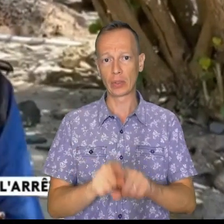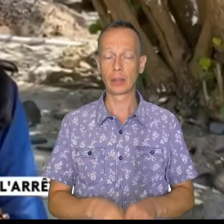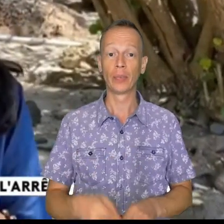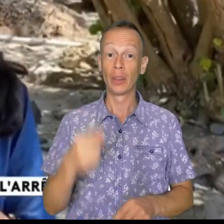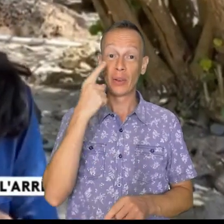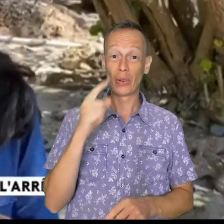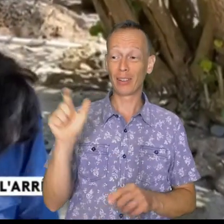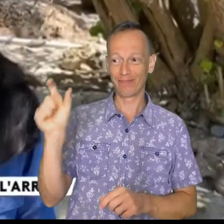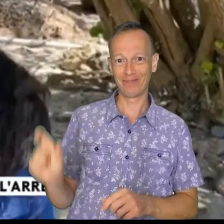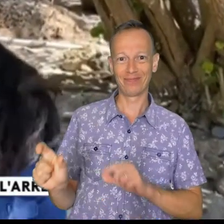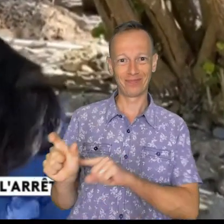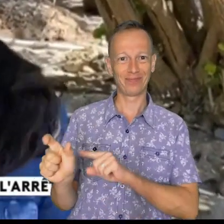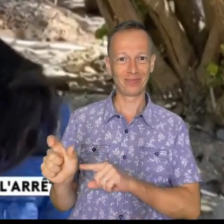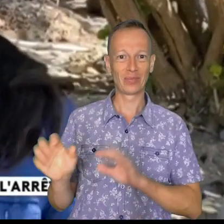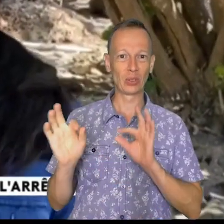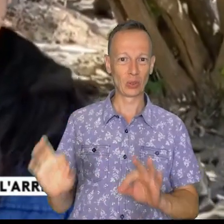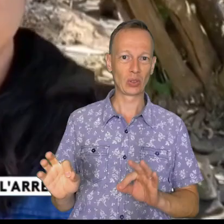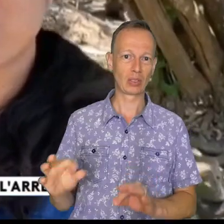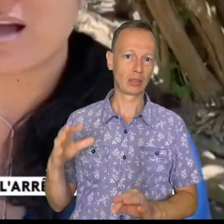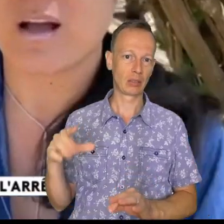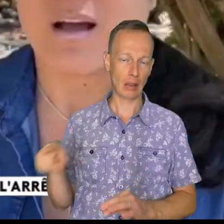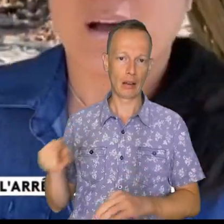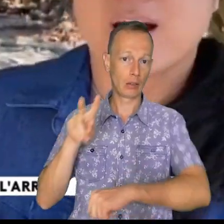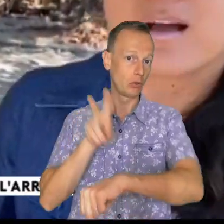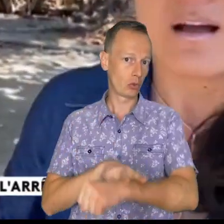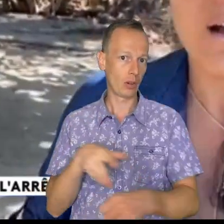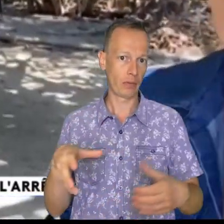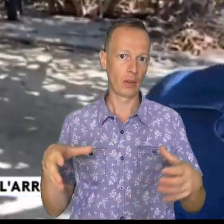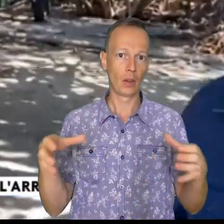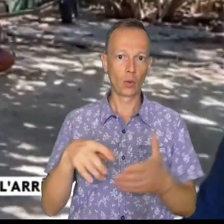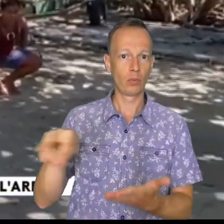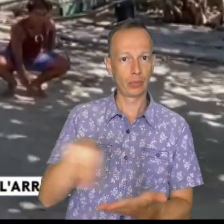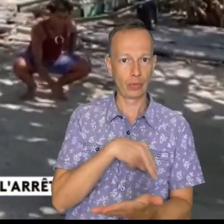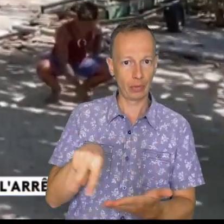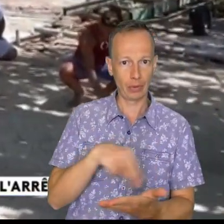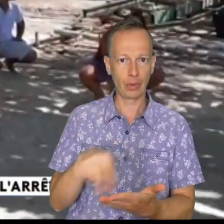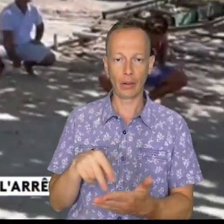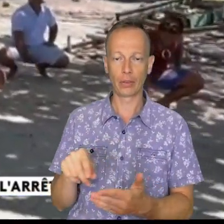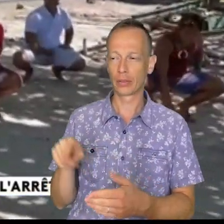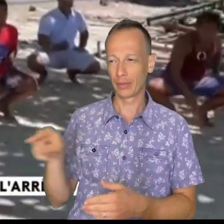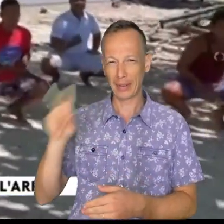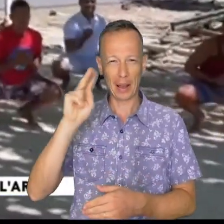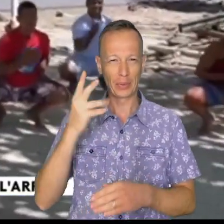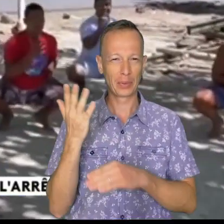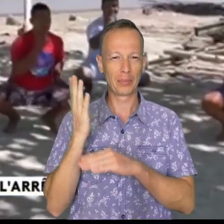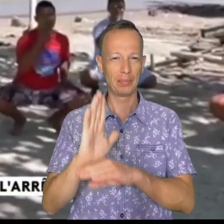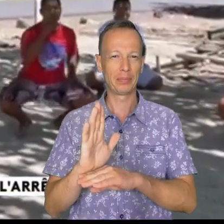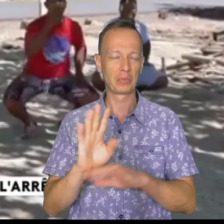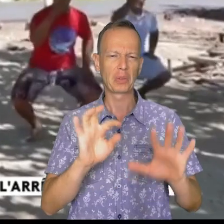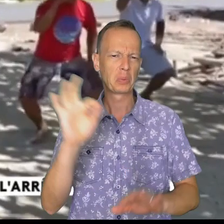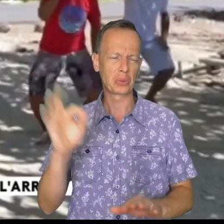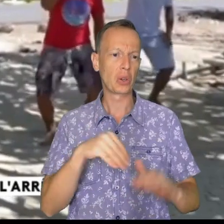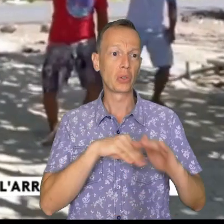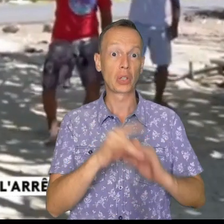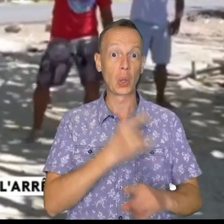avec Mouéré Wang, chef de la troupe de danse qui se produit à 90%